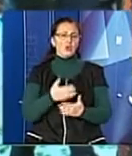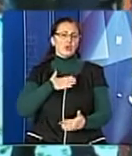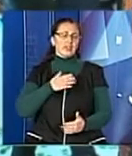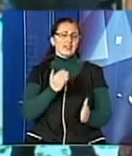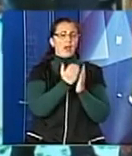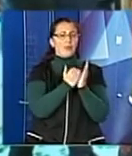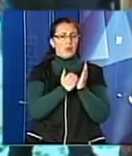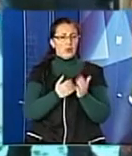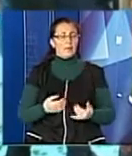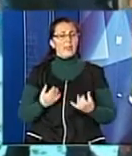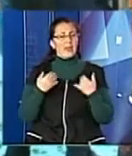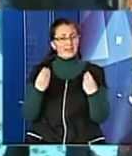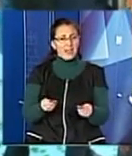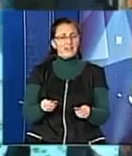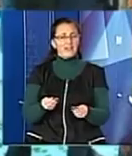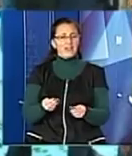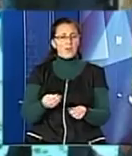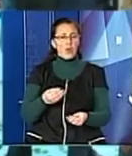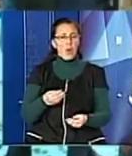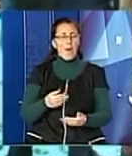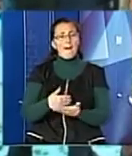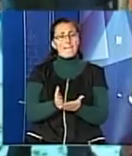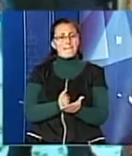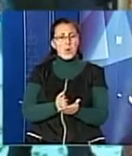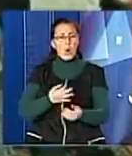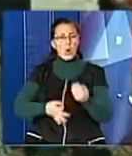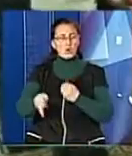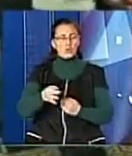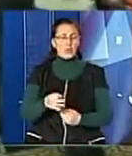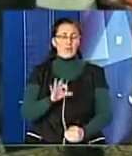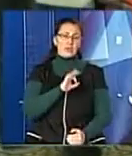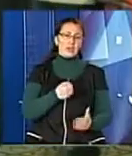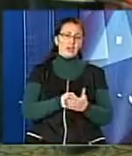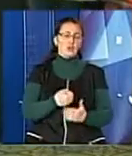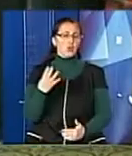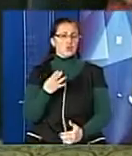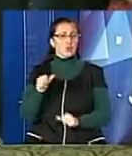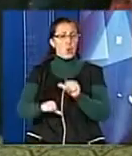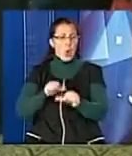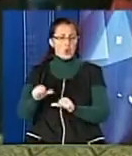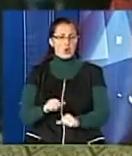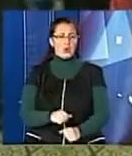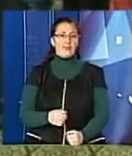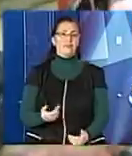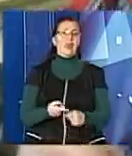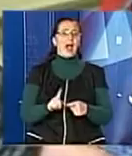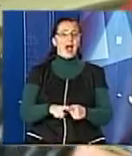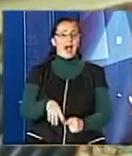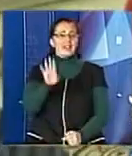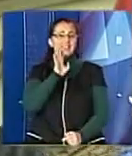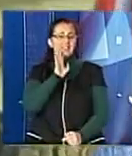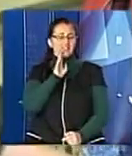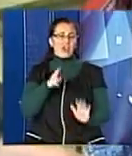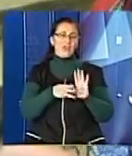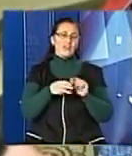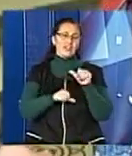консультаційні послуги на програмі раннього втручання для дітей віком від 0 до 4 років. А це Оля Мавдрик. На програмах від реабілітаційного центру дівчинка вже